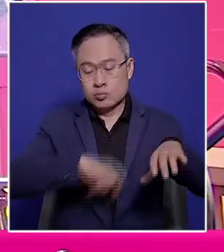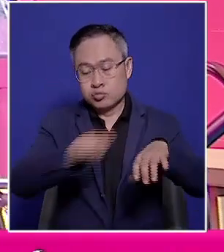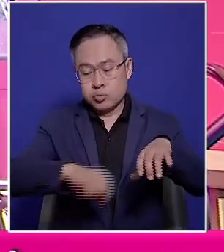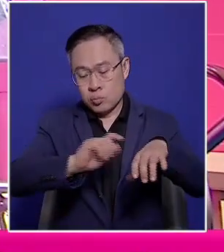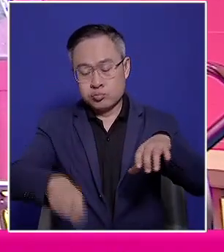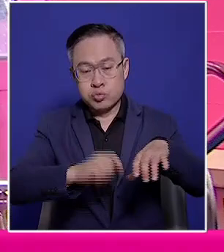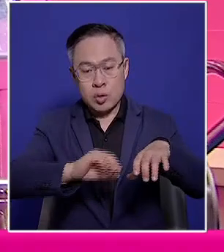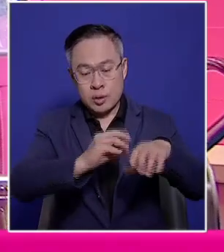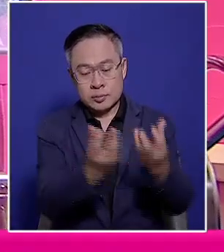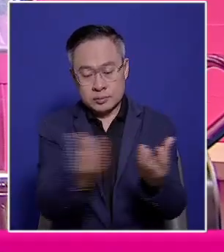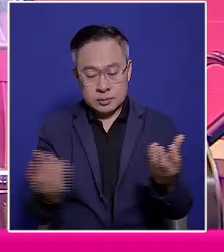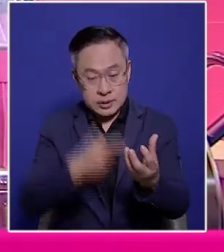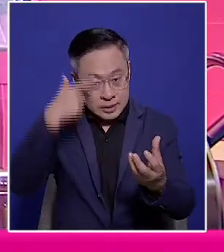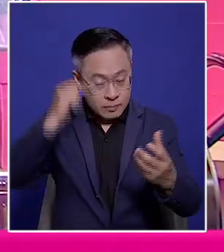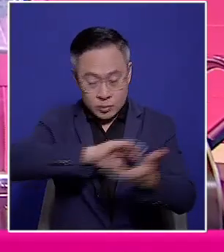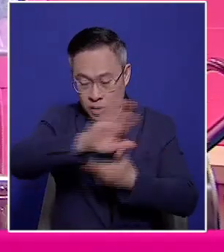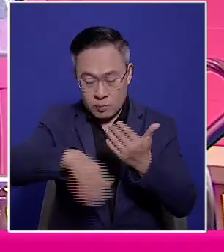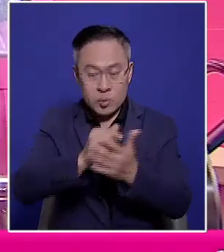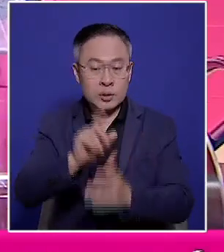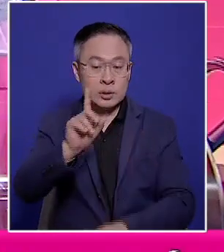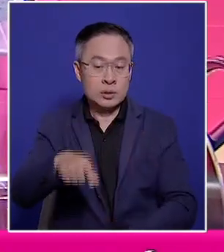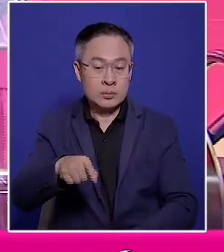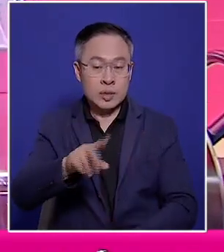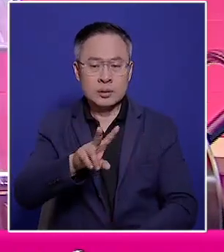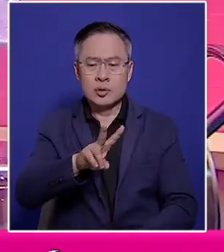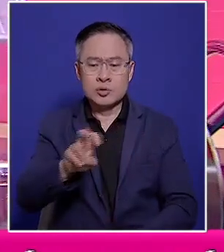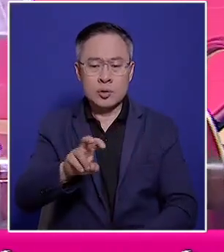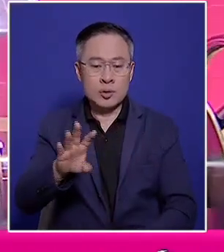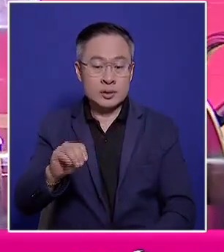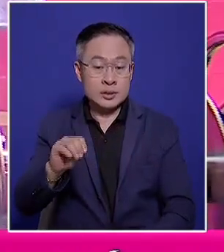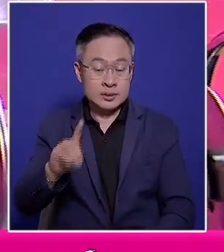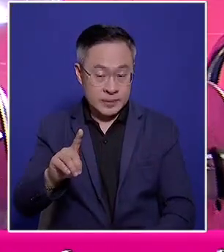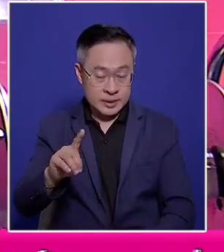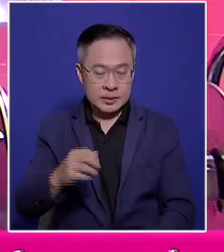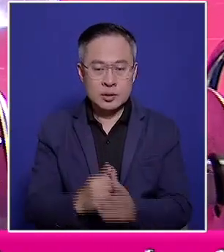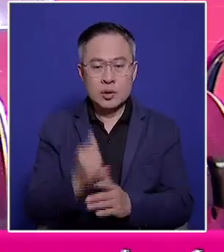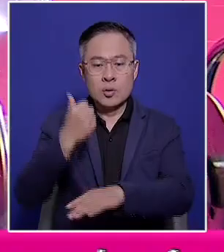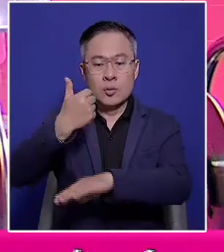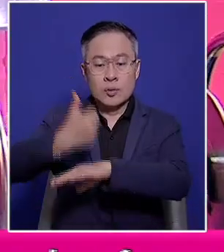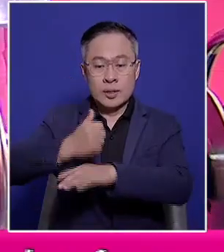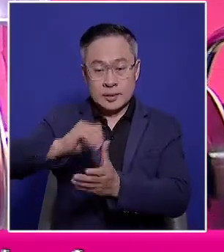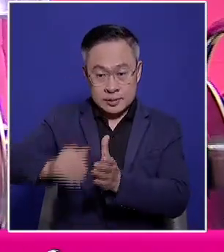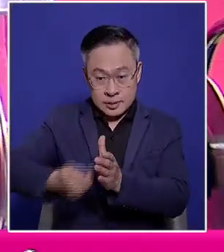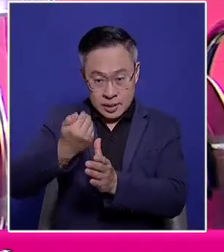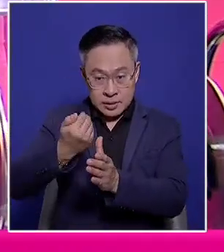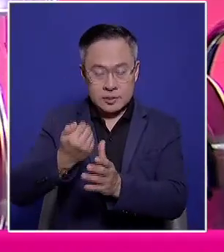น 1,241 ลูกประธานกรรมการสุ่มตักลูกบอล